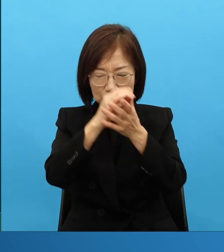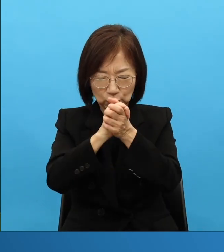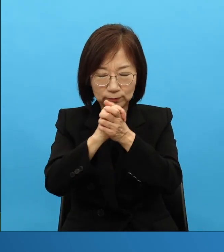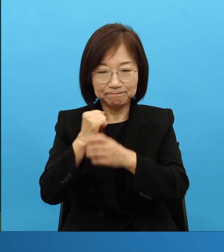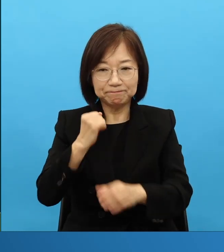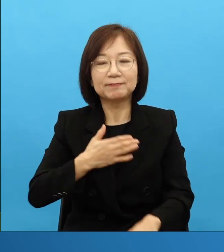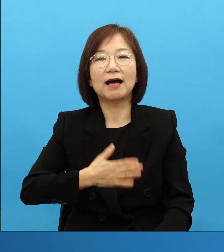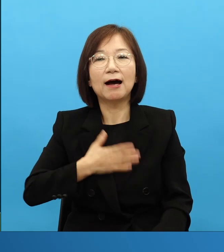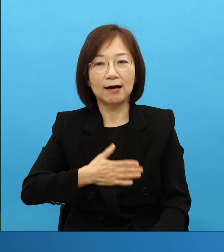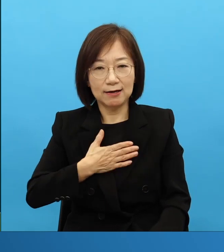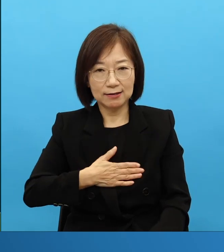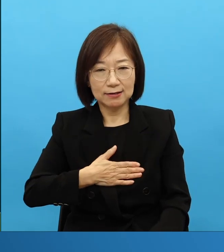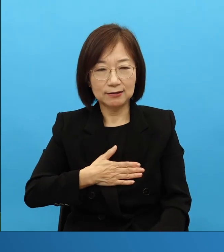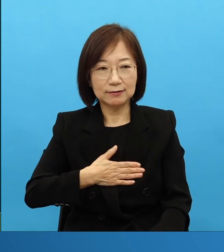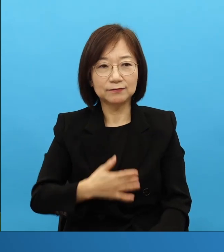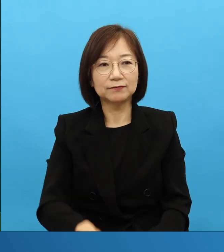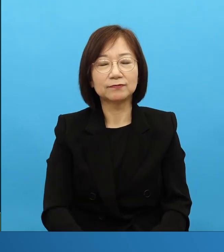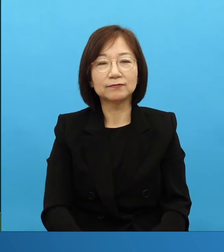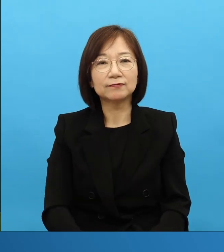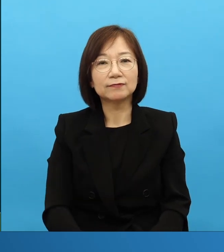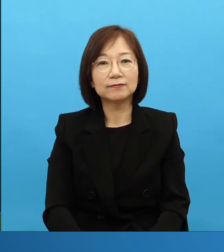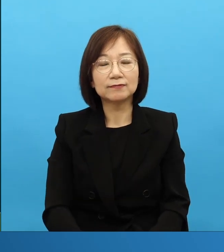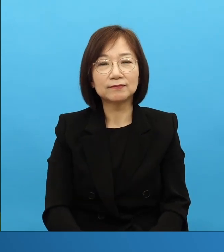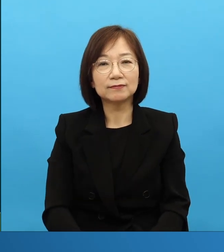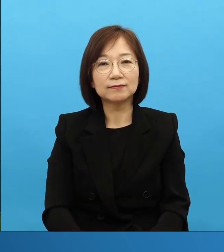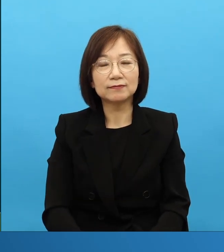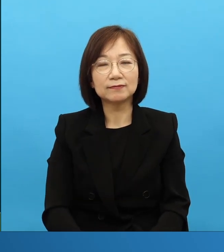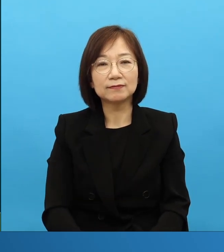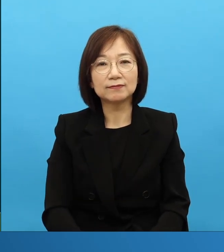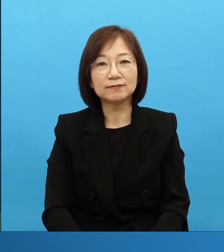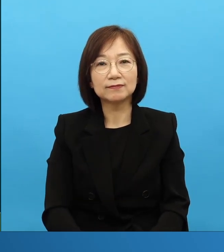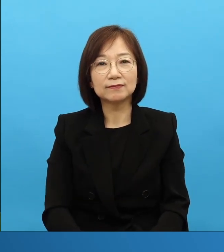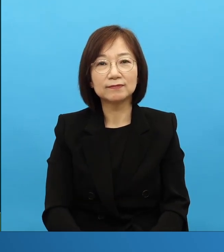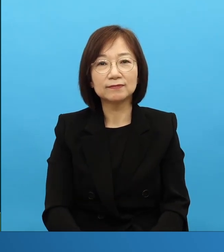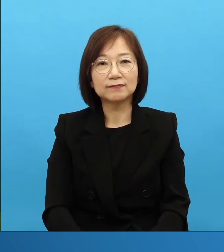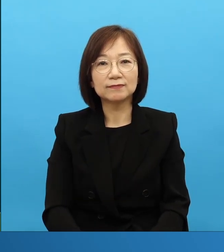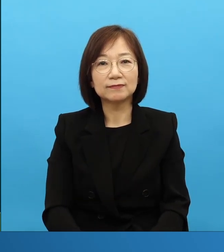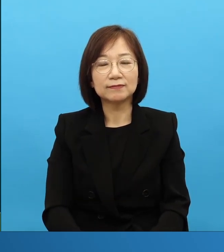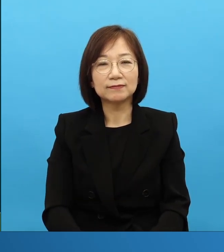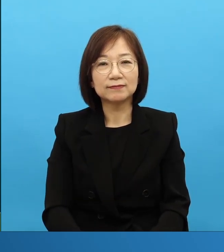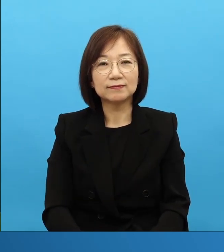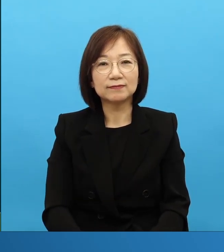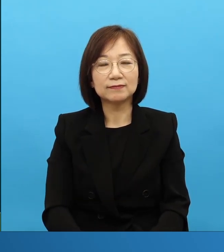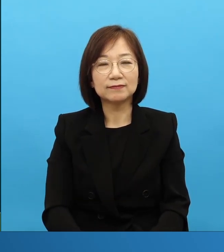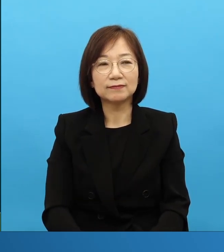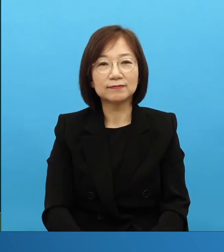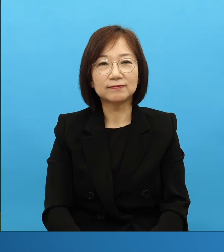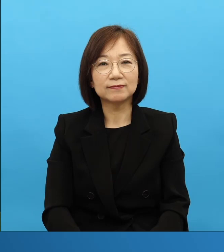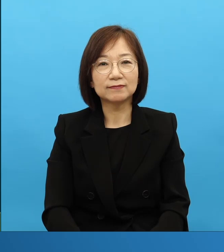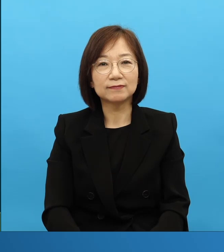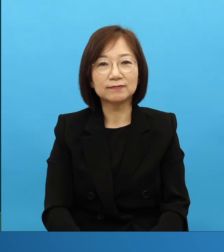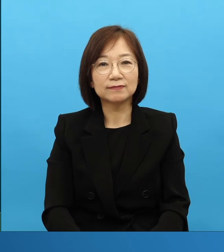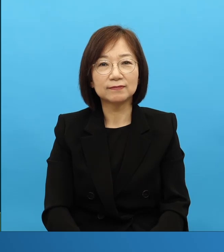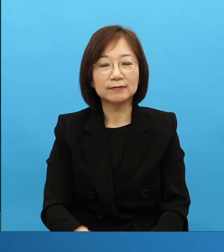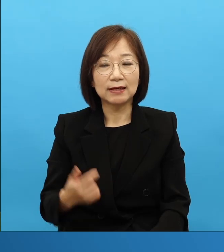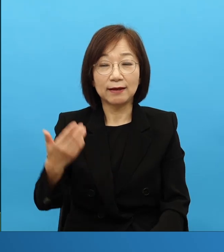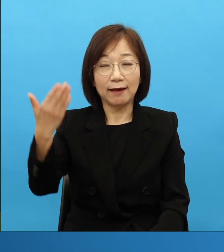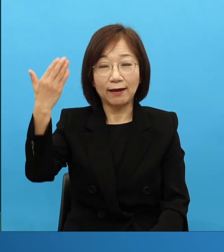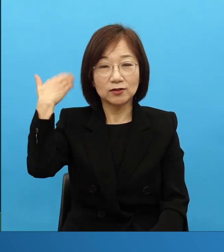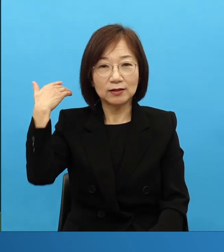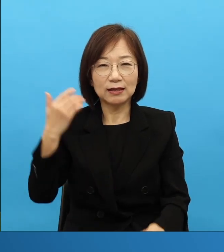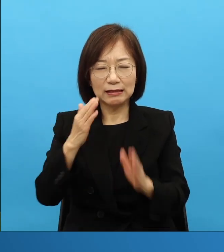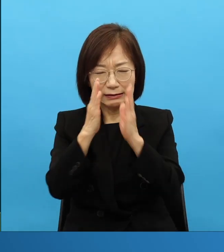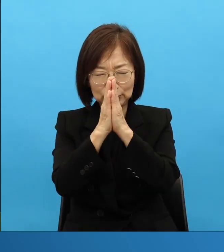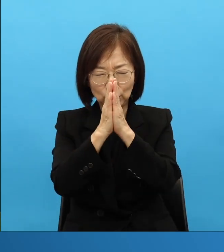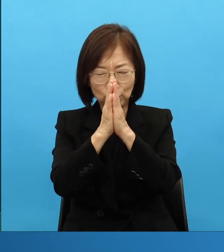I know the gospel, and I know prayer. 나는 기도를 옛날에 못했는데 기도하는 사람을 보았고요. 기도를